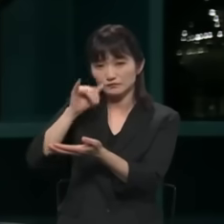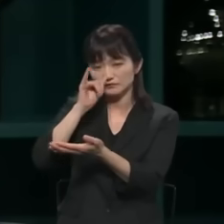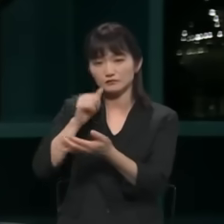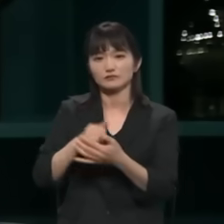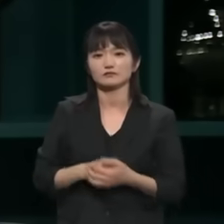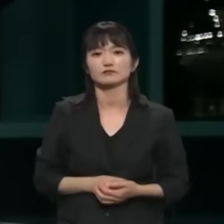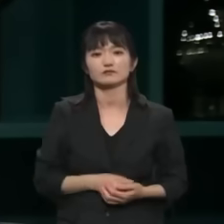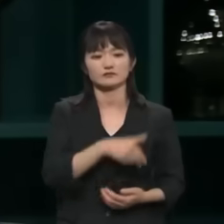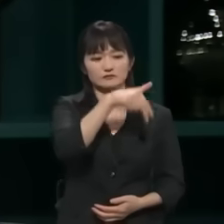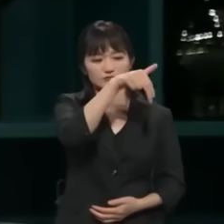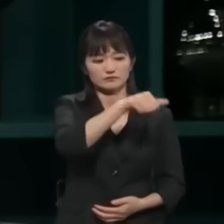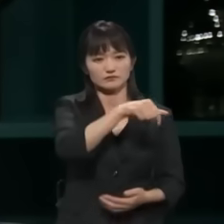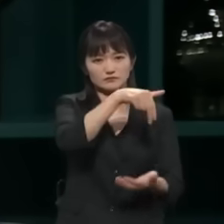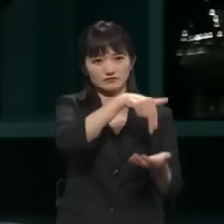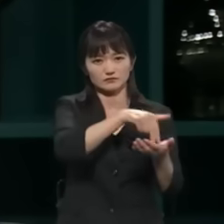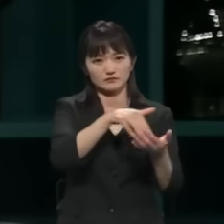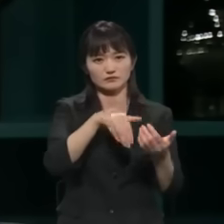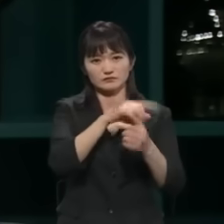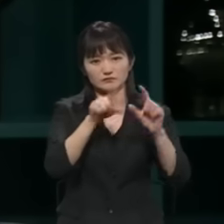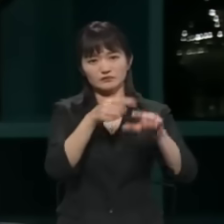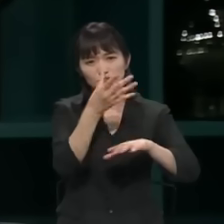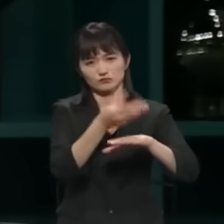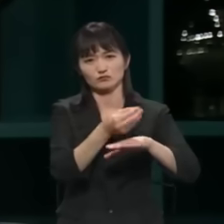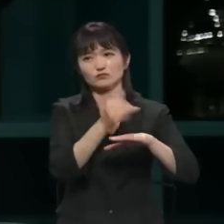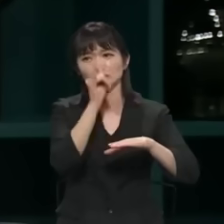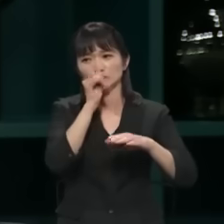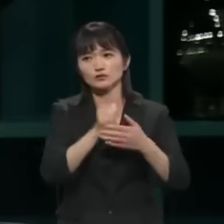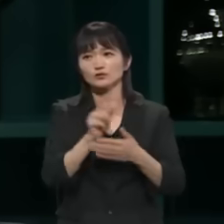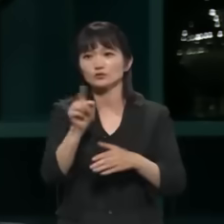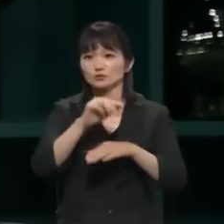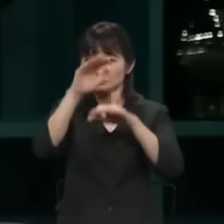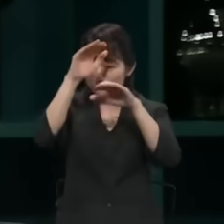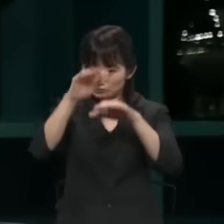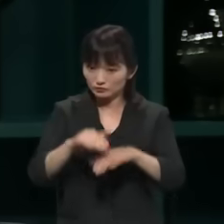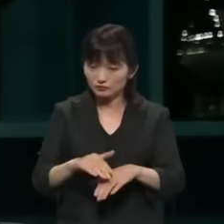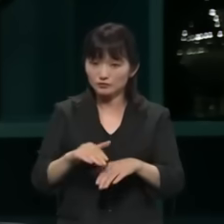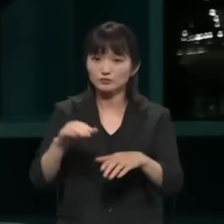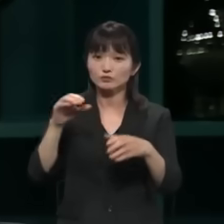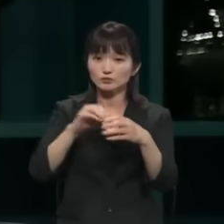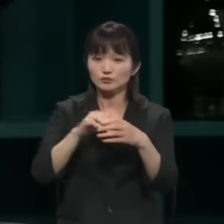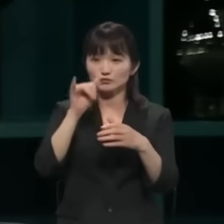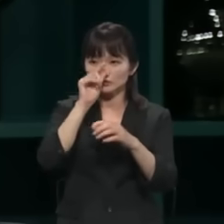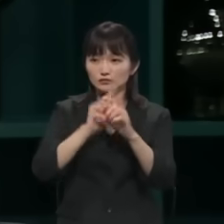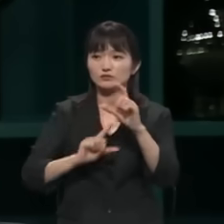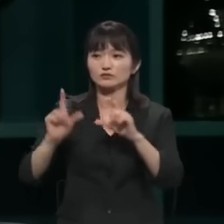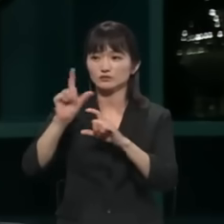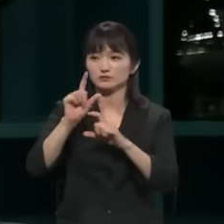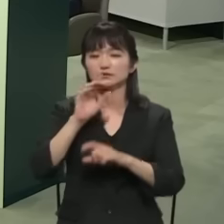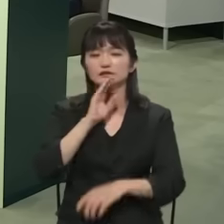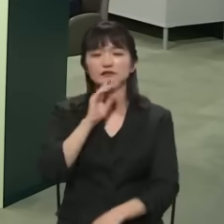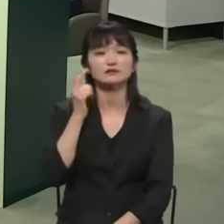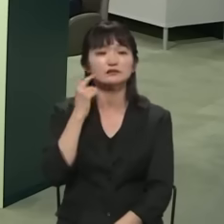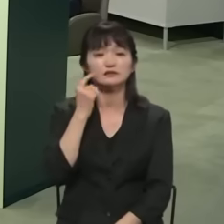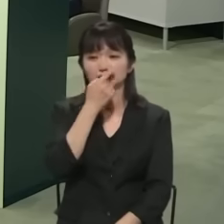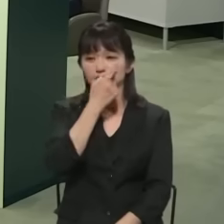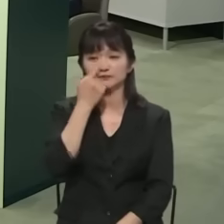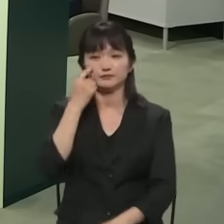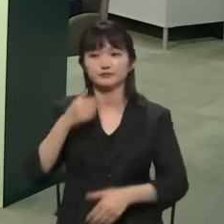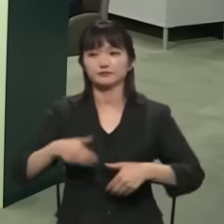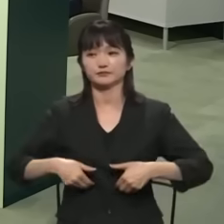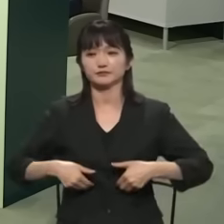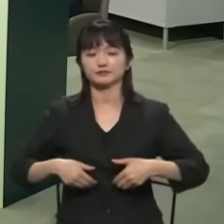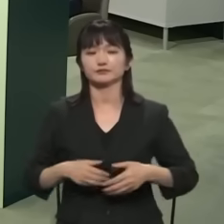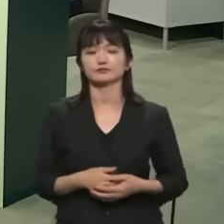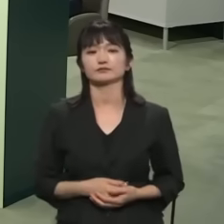당시 상황 등을 또 녹음한게 있다고 하니까 또 어떤 내용들이 담겨 있었는지 추가적으로도 사실 훨씬 더 필요합니다 제가 지금